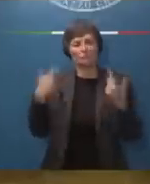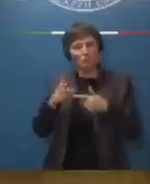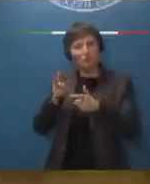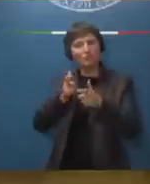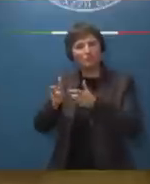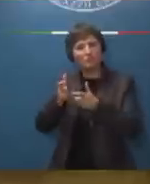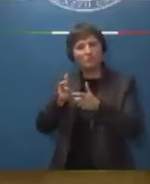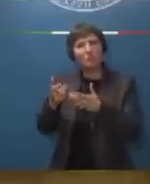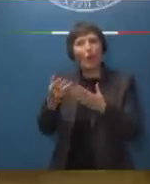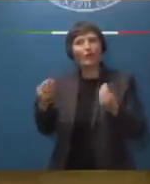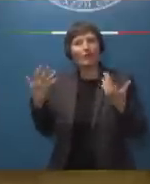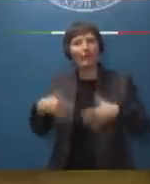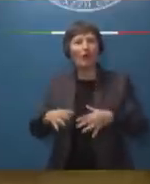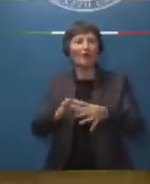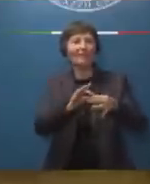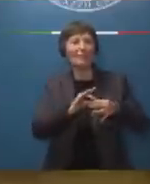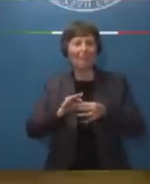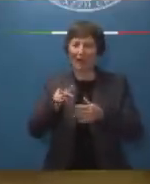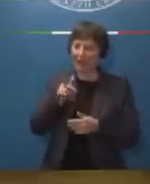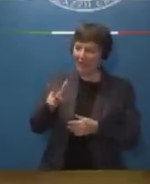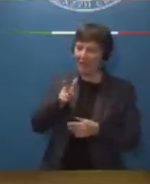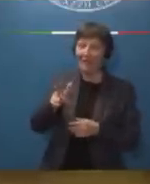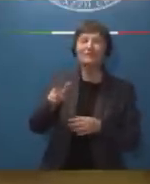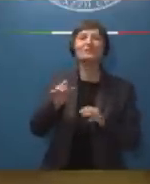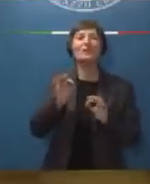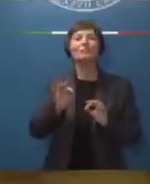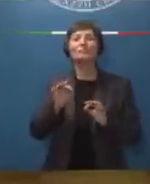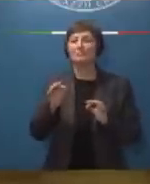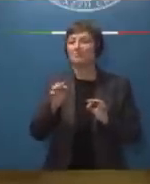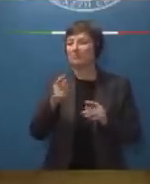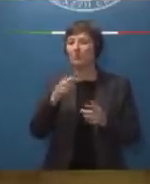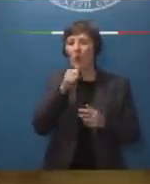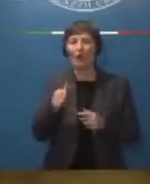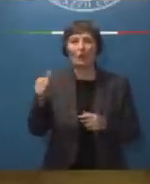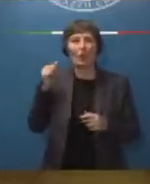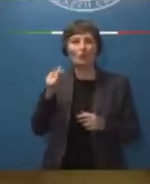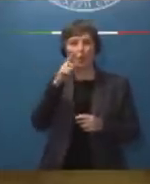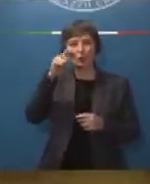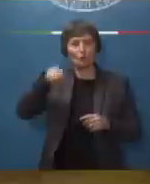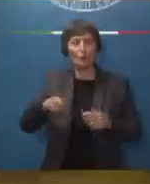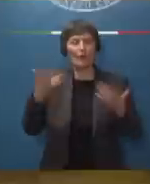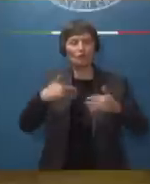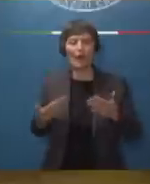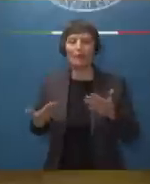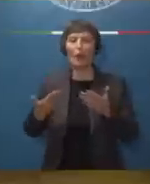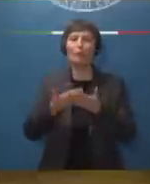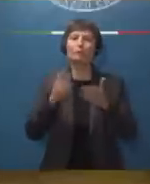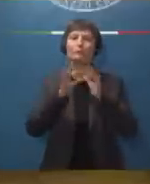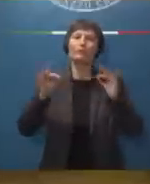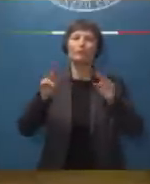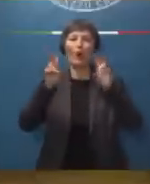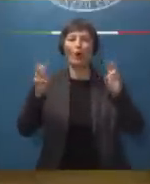della pace con Giorgia e l'Ucraina ancora l'anno scorso ha proposto la formula della Pace per